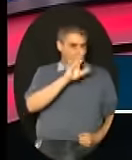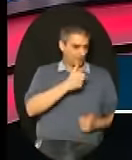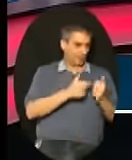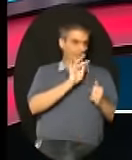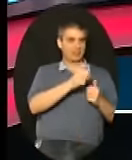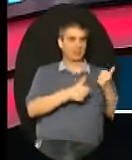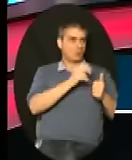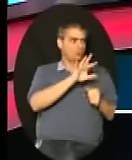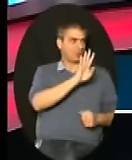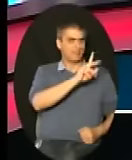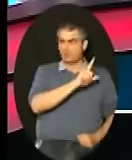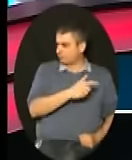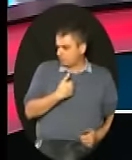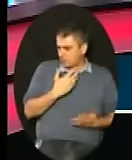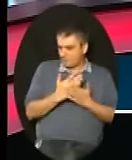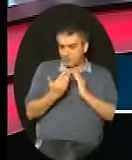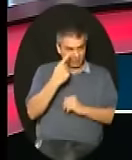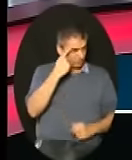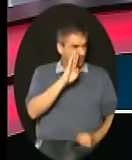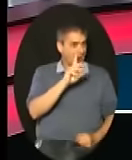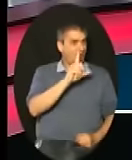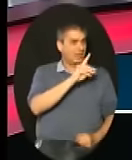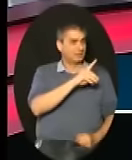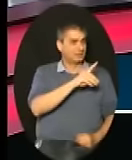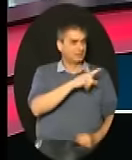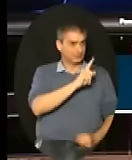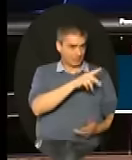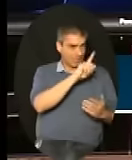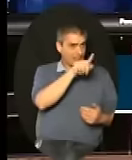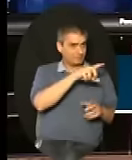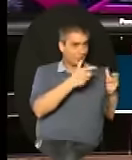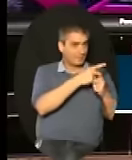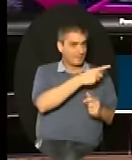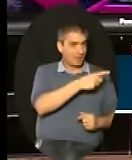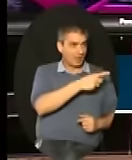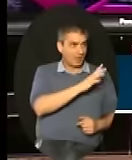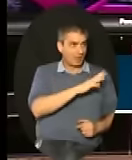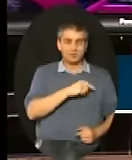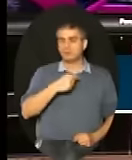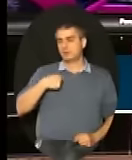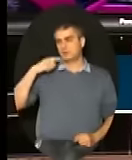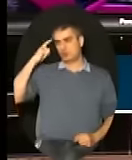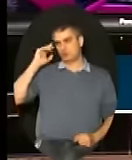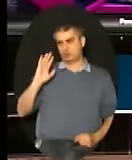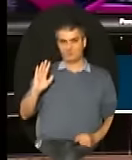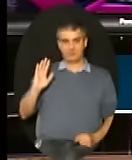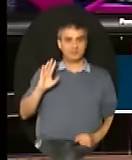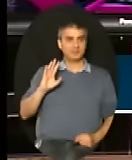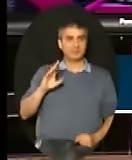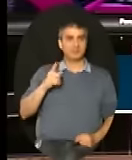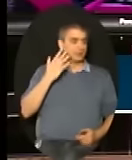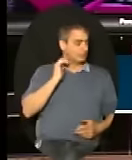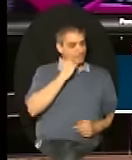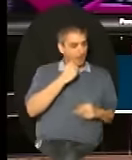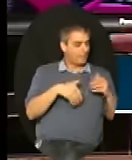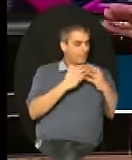של בלד בבחירות. אני מראש אומרת לך. את חושבת שבלד, אגב, צריך לפסול את המפלגה? אני חושבת... אם יש בחירות